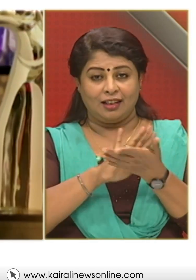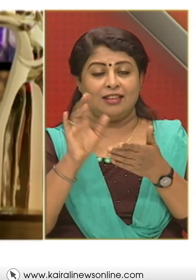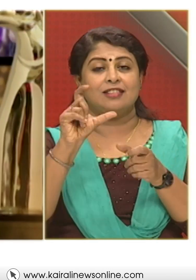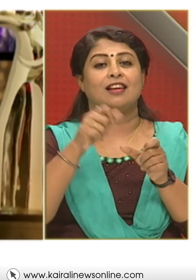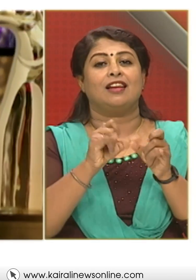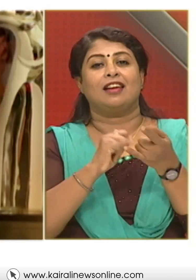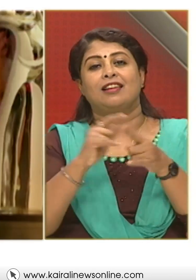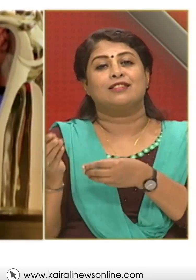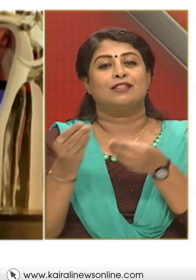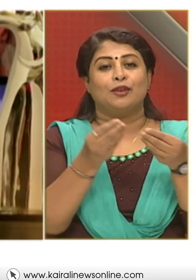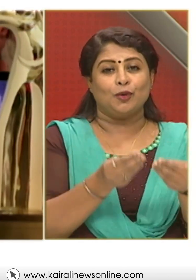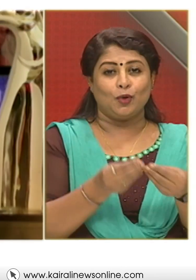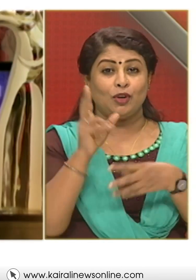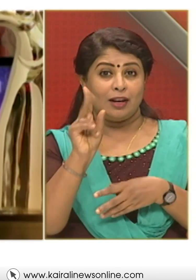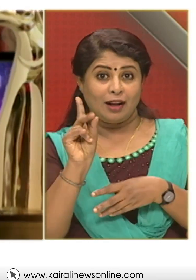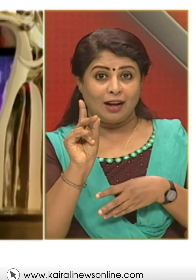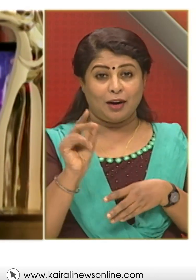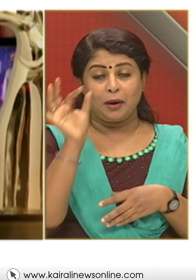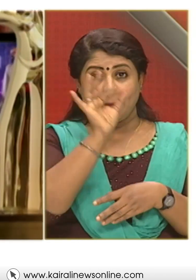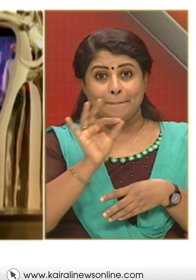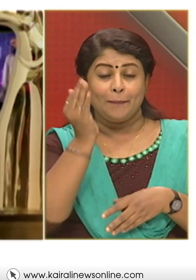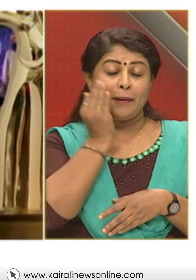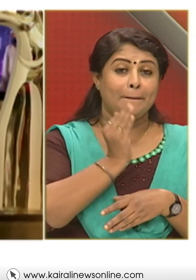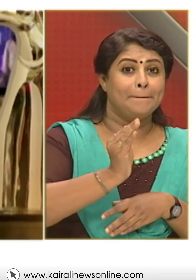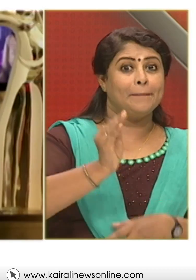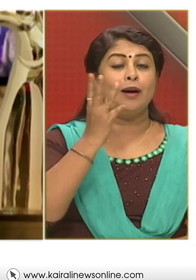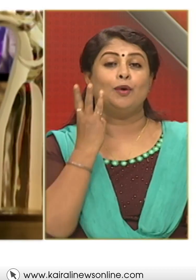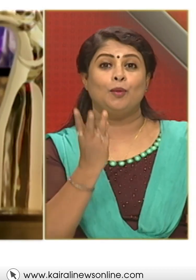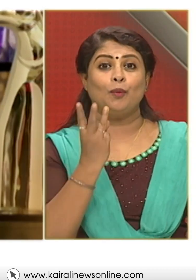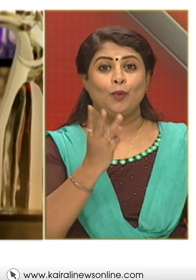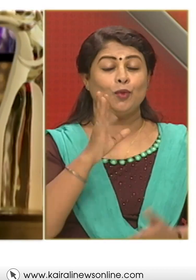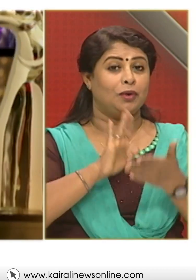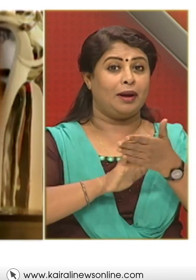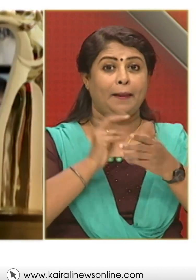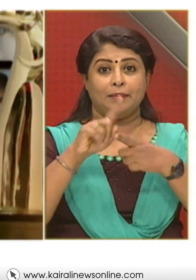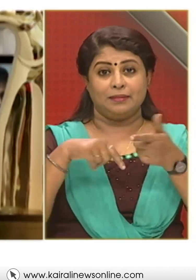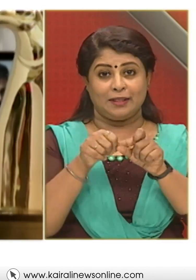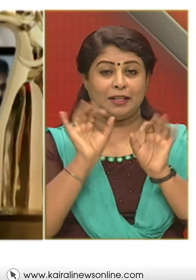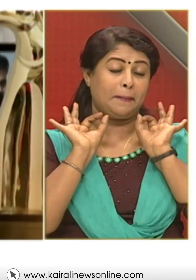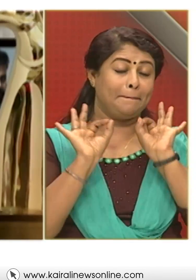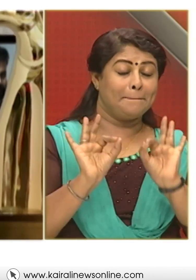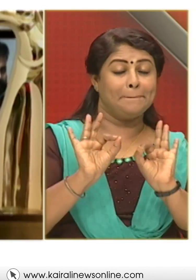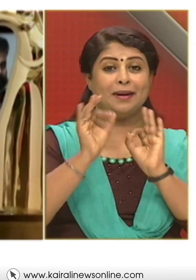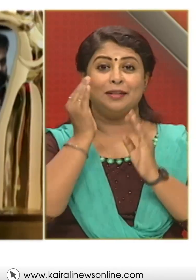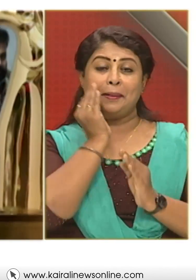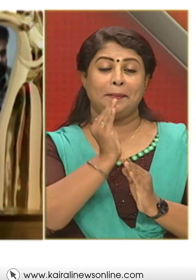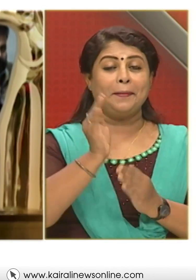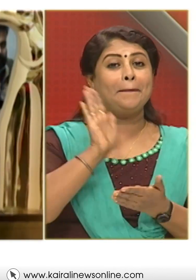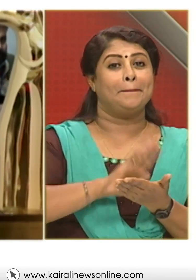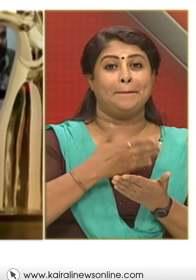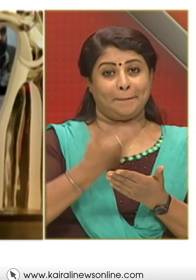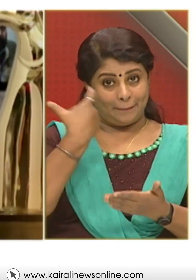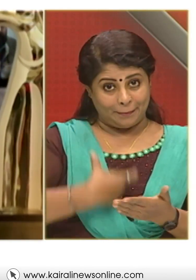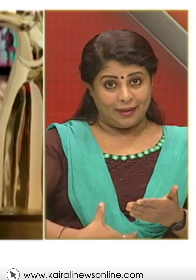കേസ്കോട് രണ്ടു ചിത്രങ്ങളിലെ മൂന്നു ഗാനങ്ങളിലൂടെ എം ജയചന്ദ്രൻ മികച്ച സംഗീത സംവിധായകനായി മികച്ച ഗാനരചയിതാവ് റഫീഖ് അഹമ്മദ്